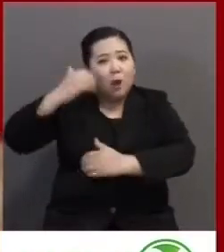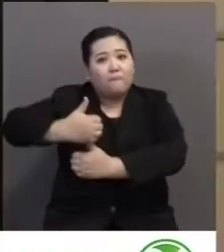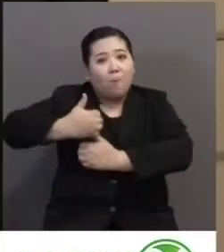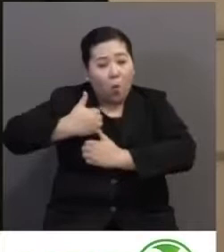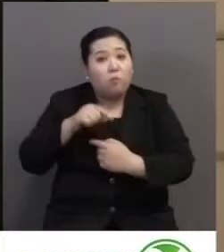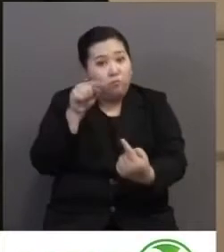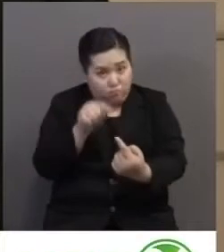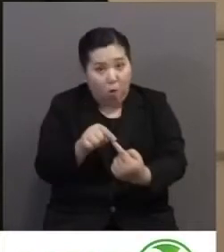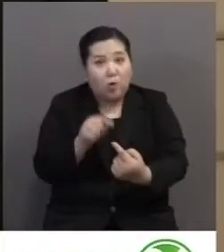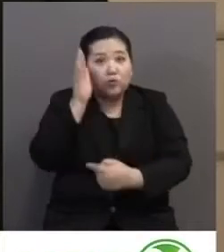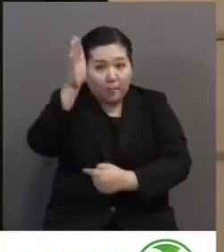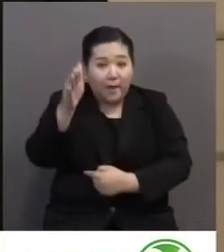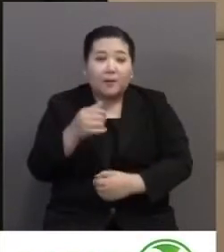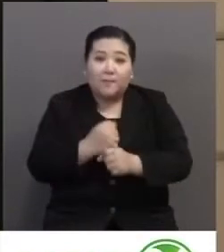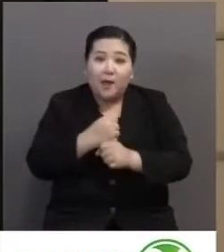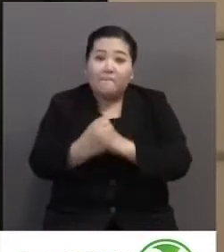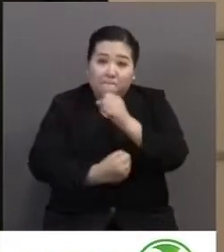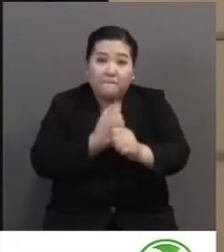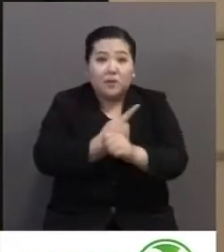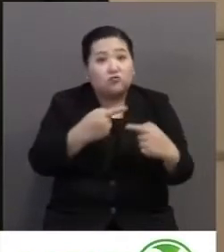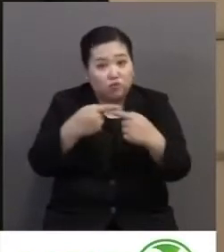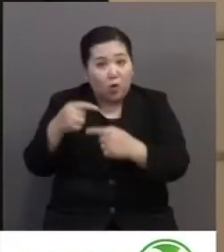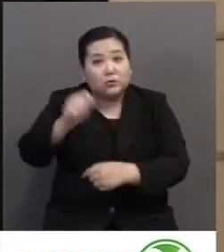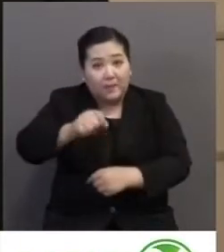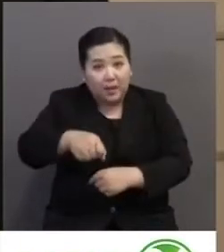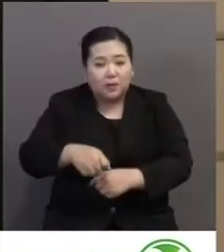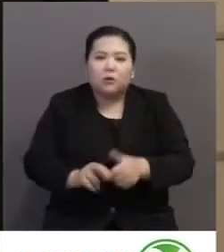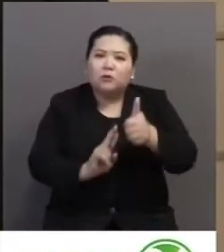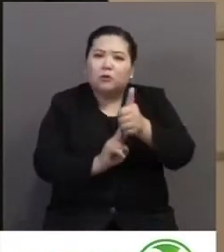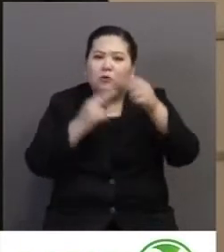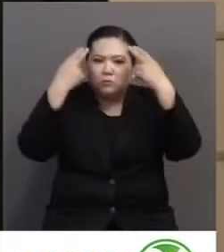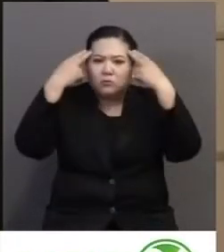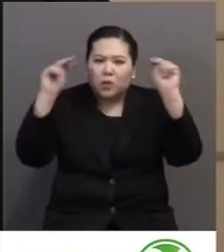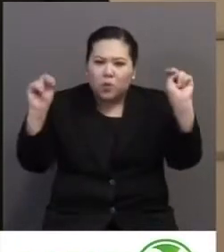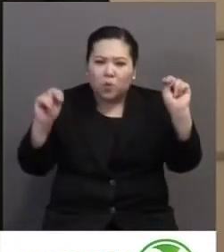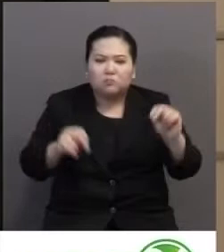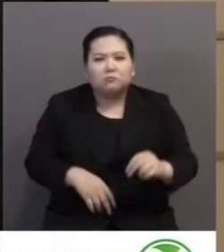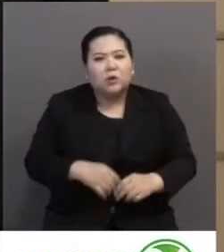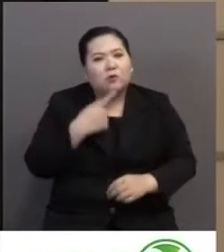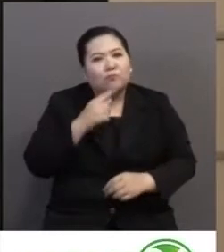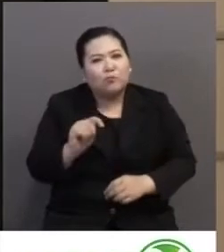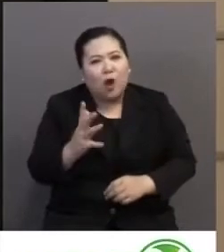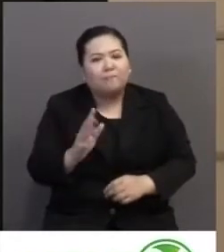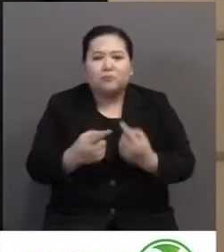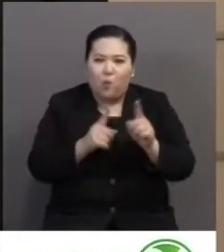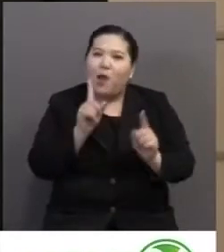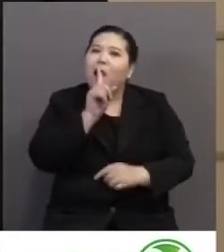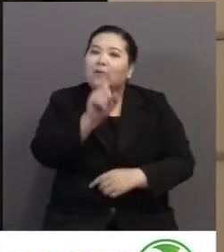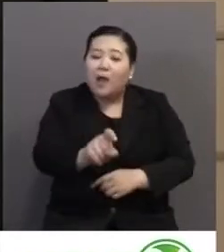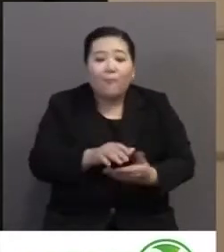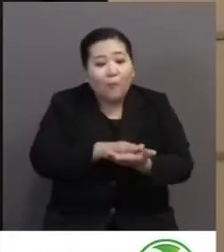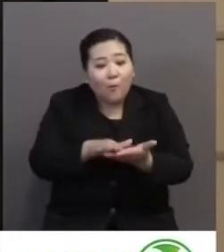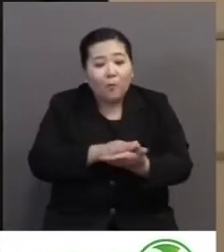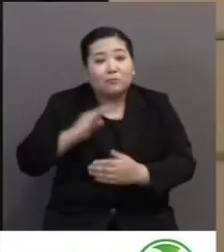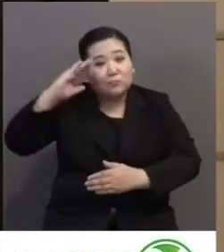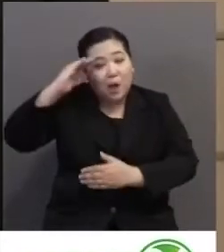มที่จะดำรงตำแหน่งต่ออีก1ปีหรือเปล่านะครับพลเอกประวิตรเองก็ถามกับสื่อทันทีเลยนะครับว่าผู้บัญชาการทหารบกท